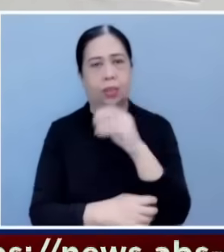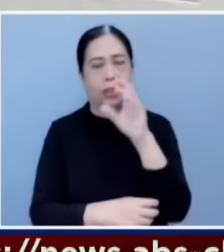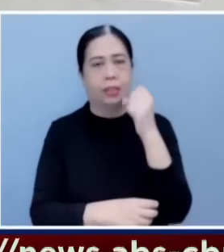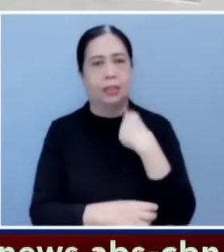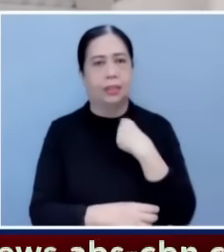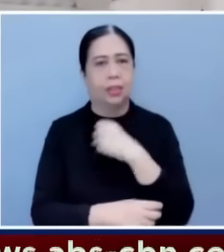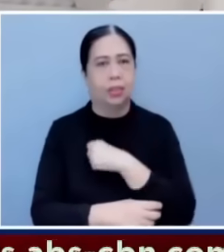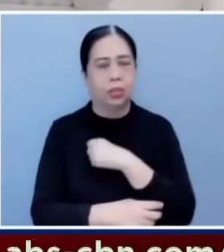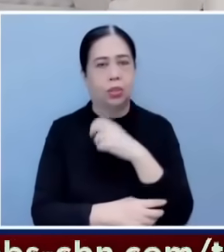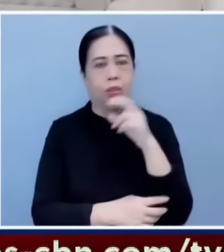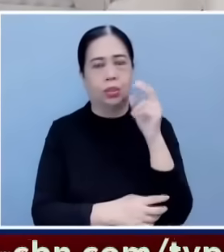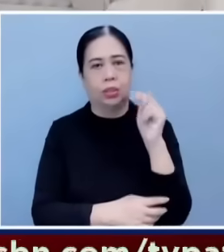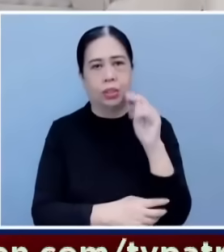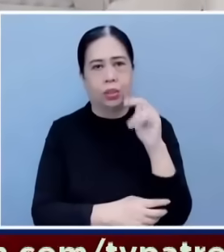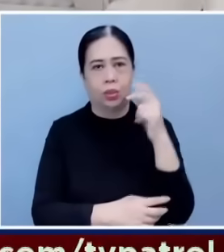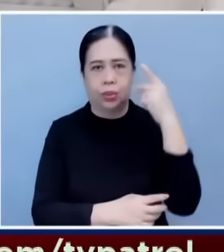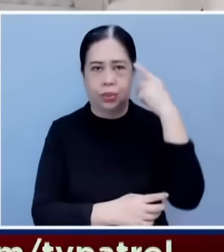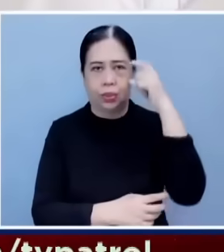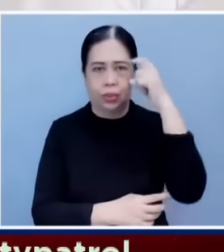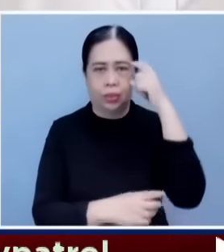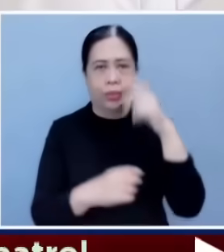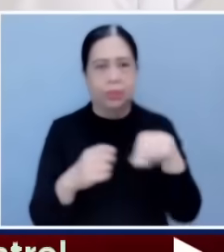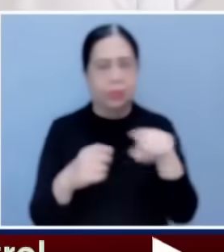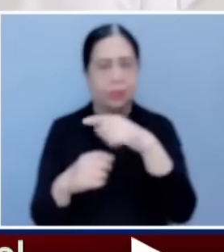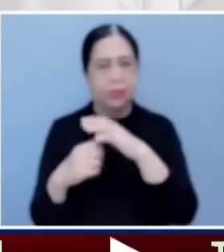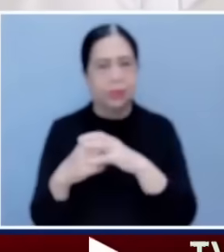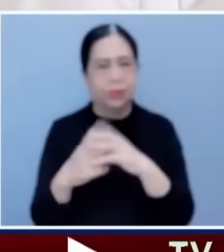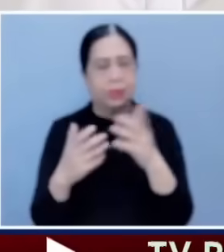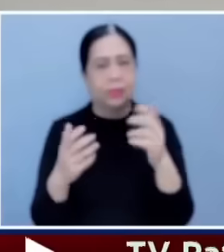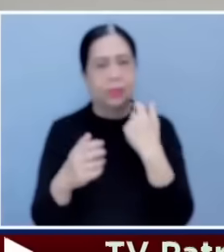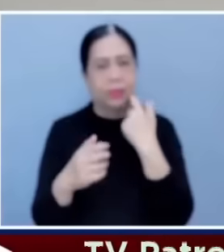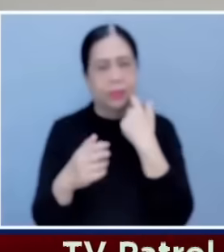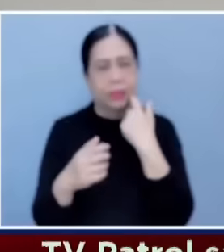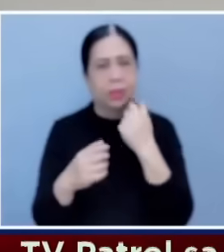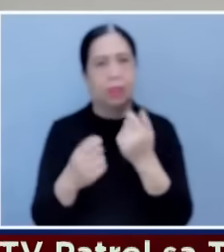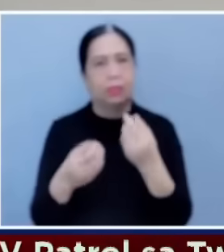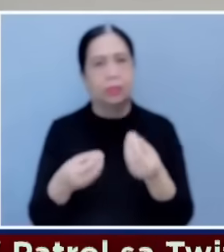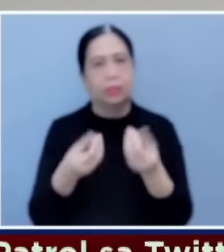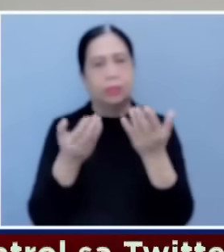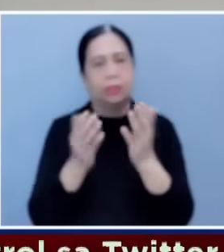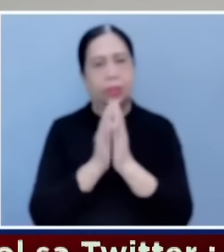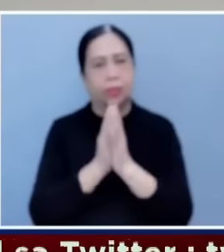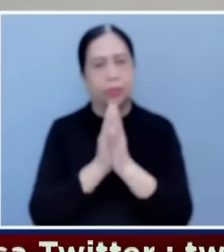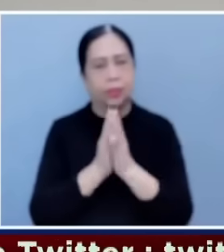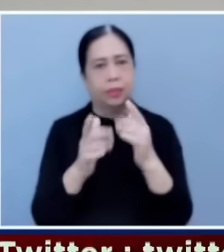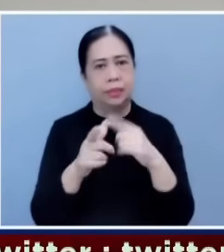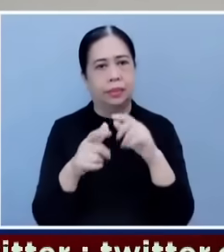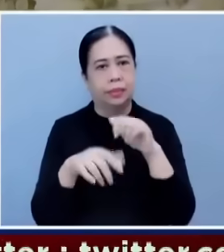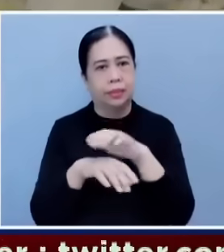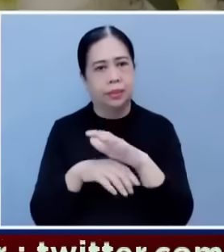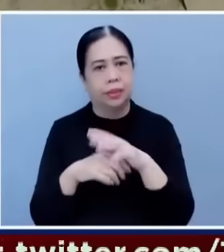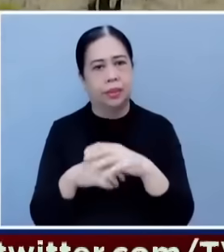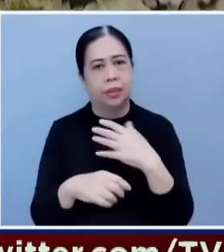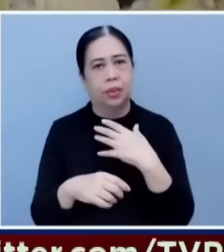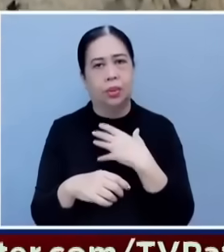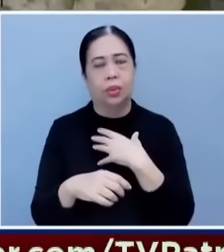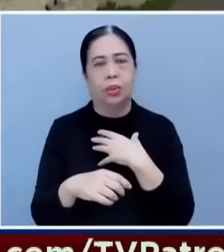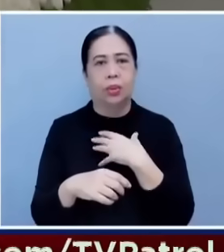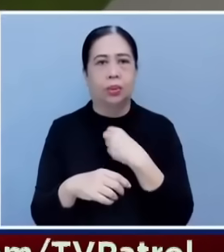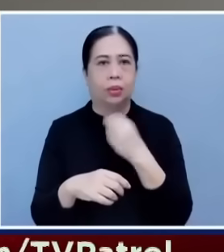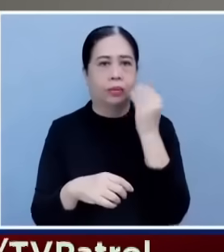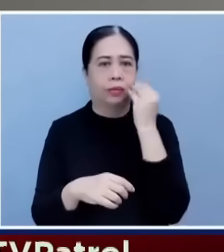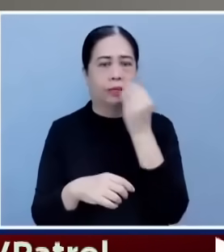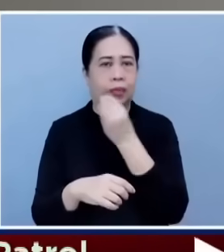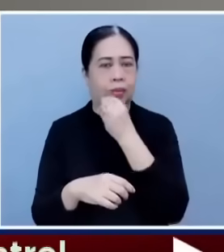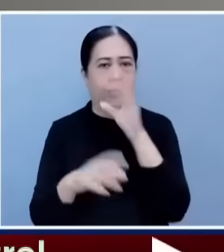Ninoy Aquino. Kanina, nag-alay ng dasal ang ilang madre habang nagpadala naman ng mga puting bulaklak si Pangulong